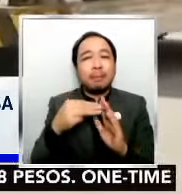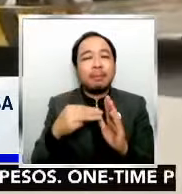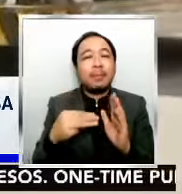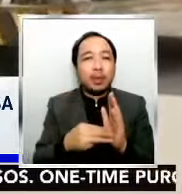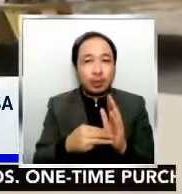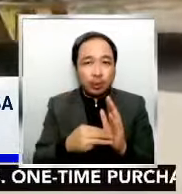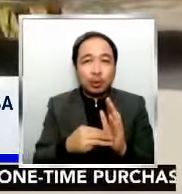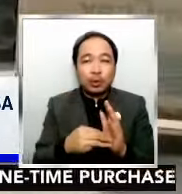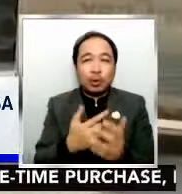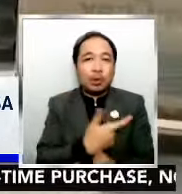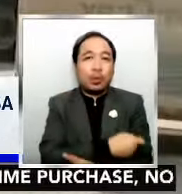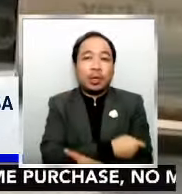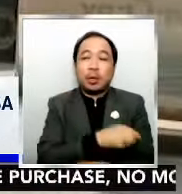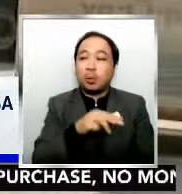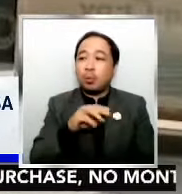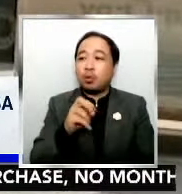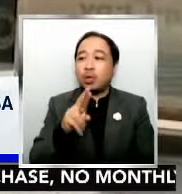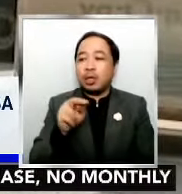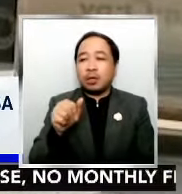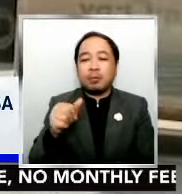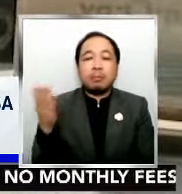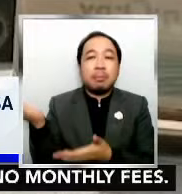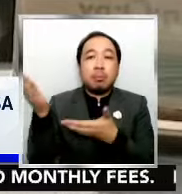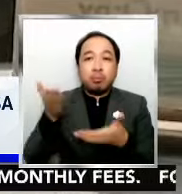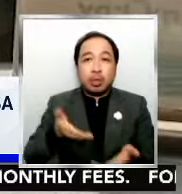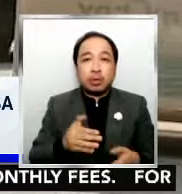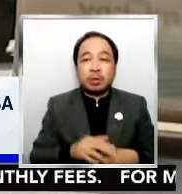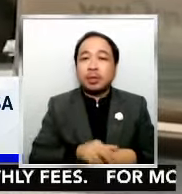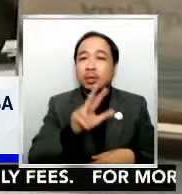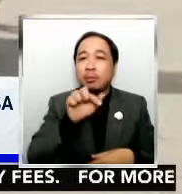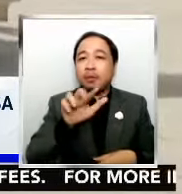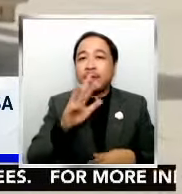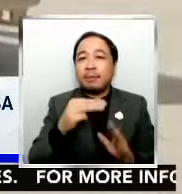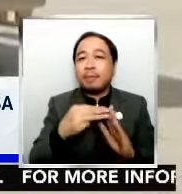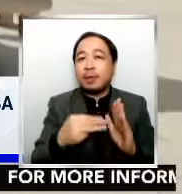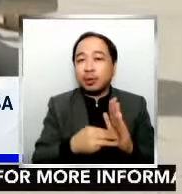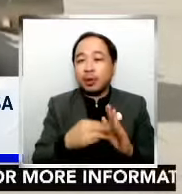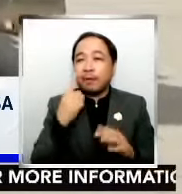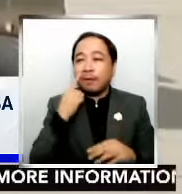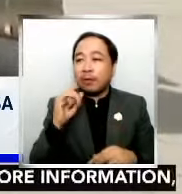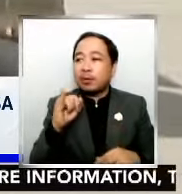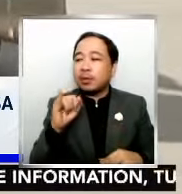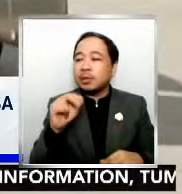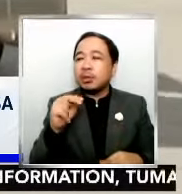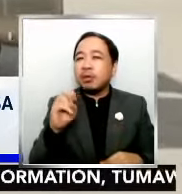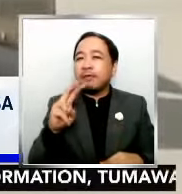bansa. 3.5 million doses naman ng Sinovac ang inaasahang darating